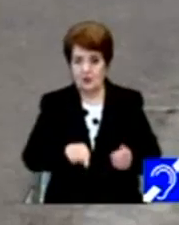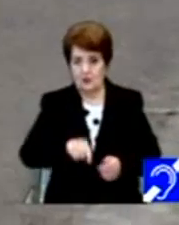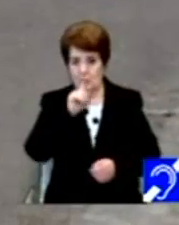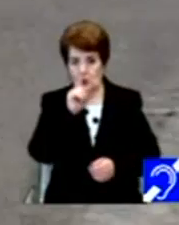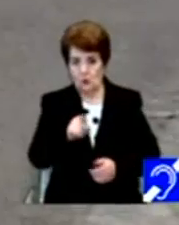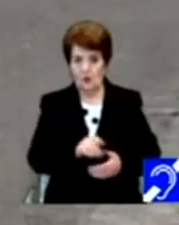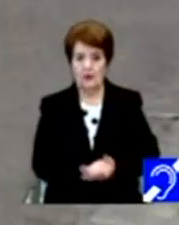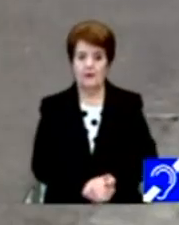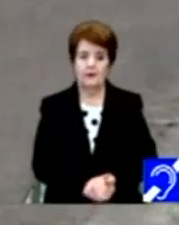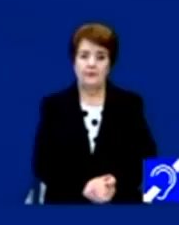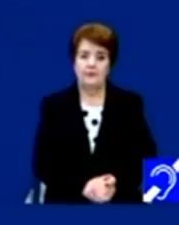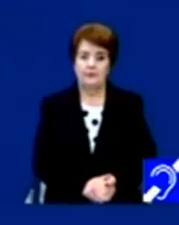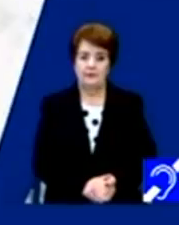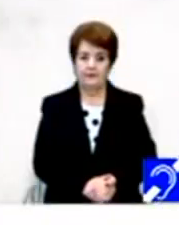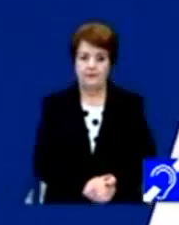acestei luni.